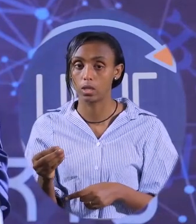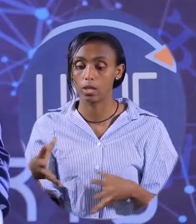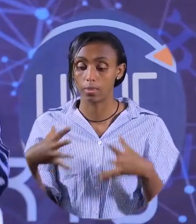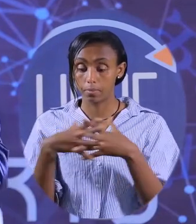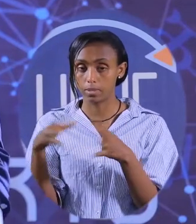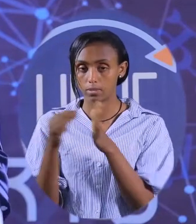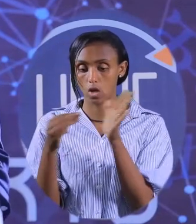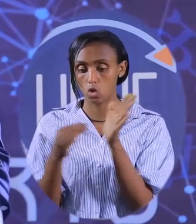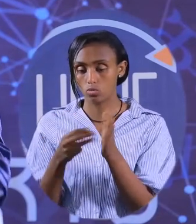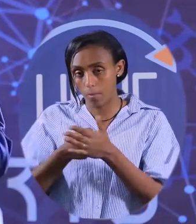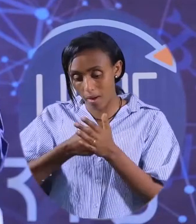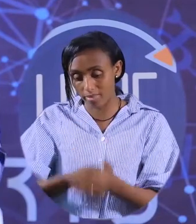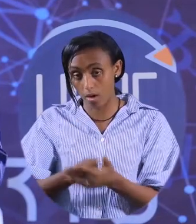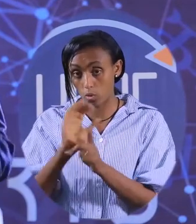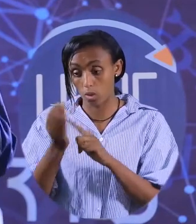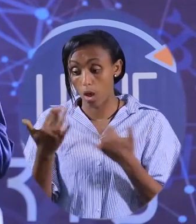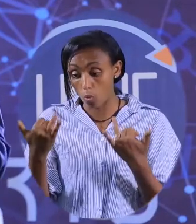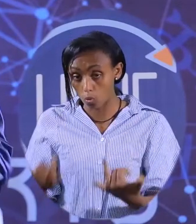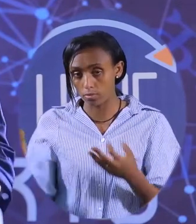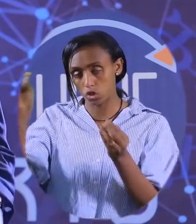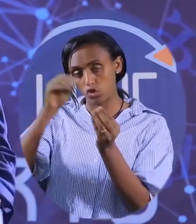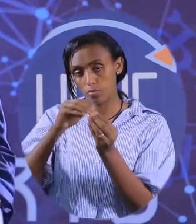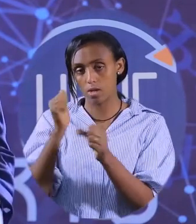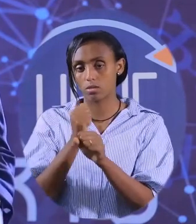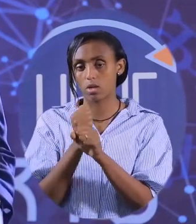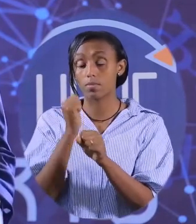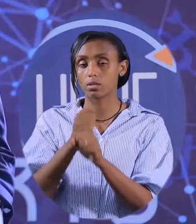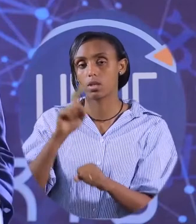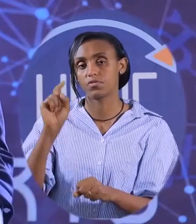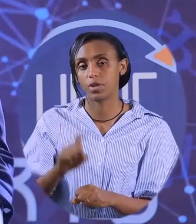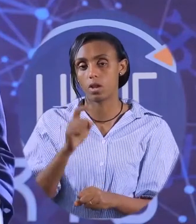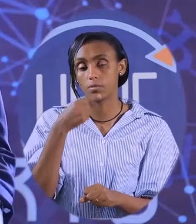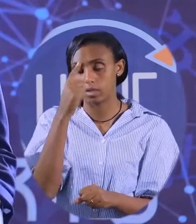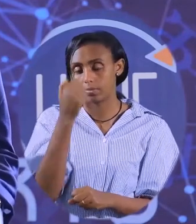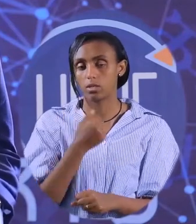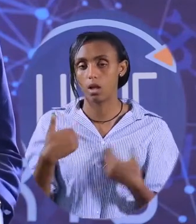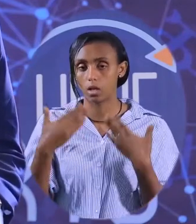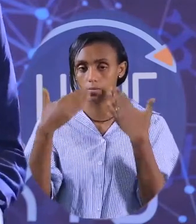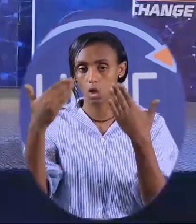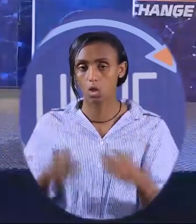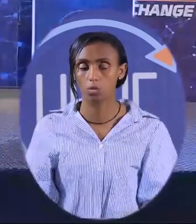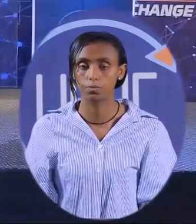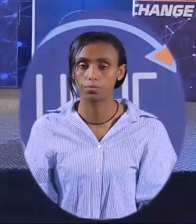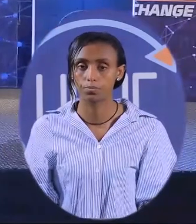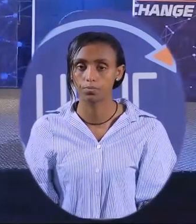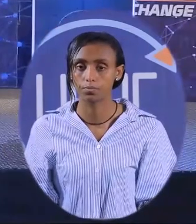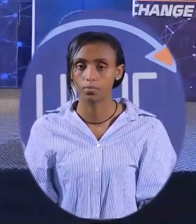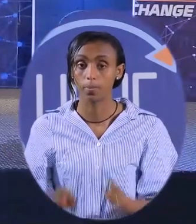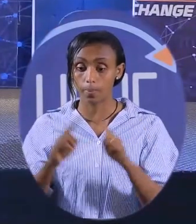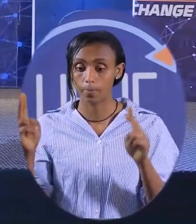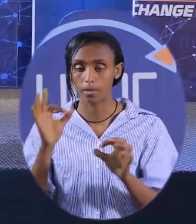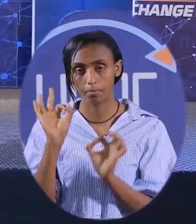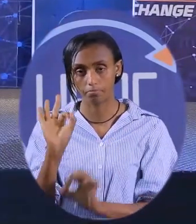የትብብር ስርዓቱን ከማጠናከር አንፃር አሁንም ተጨማሪ ስራ መስራት አለበት የሚል እምነት አለኝ። አመሰግናለሁ። በጣም